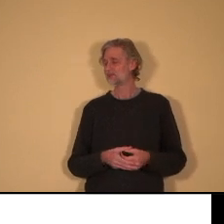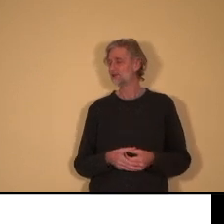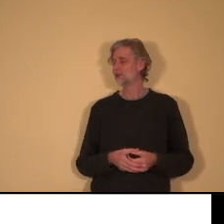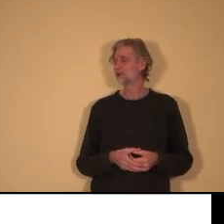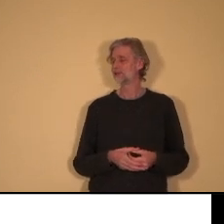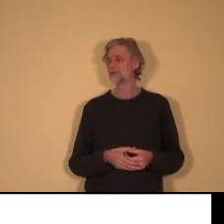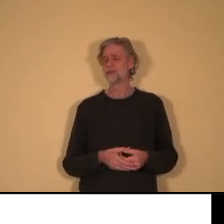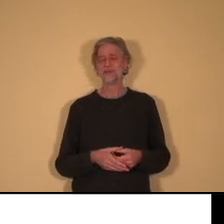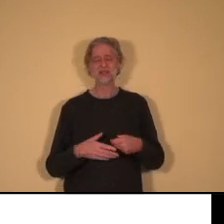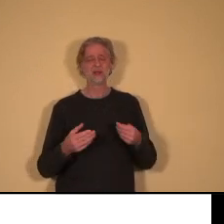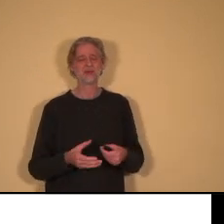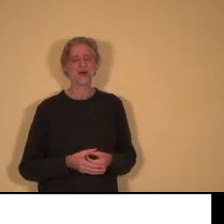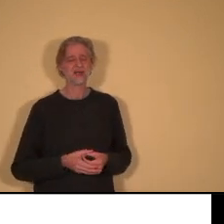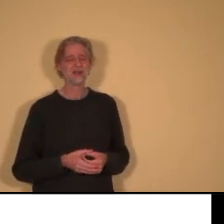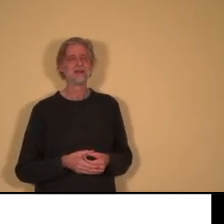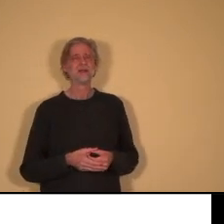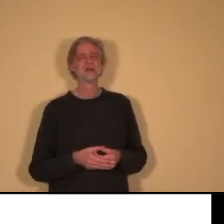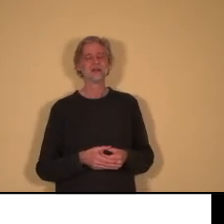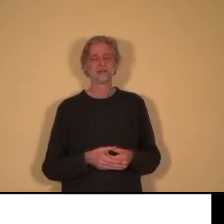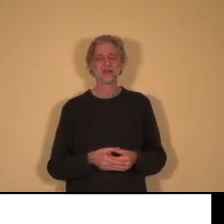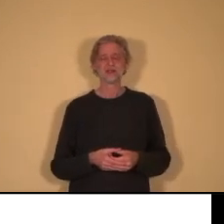das erste wichtige Verfahren